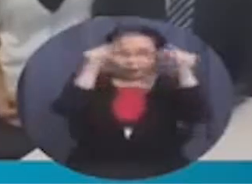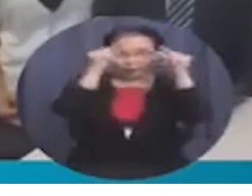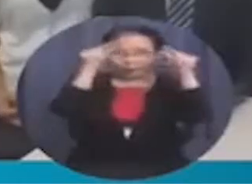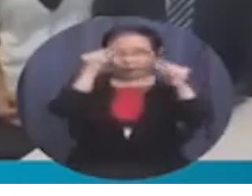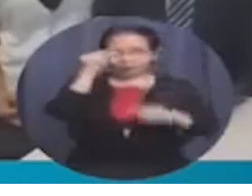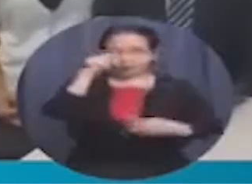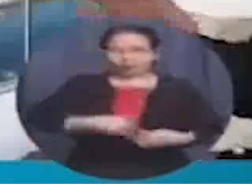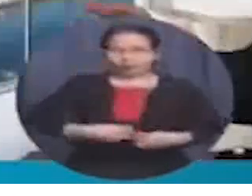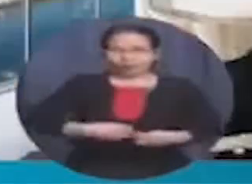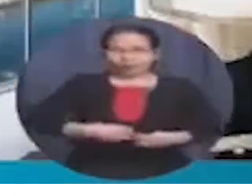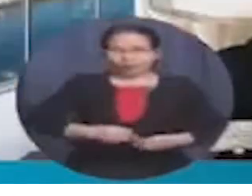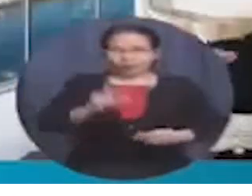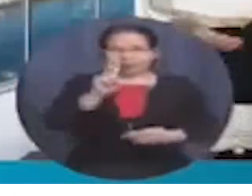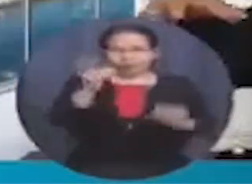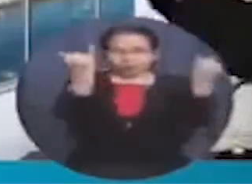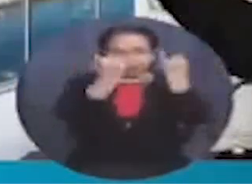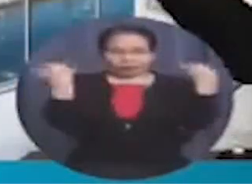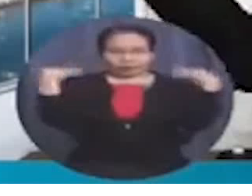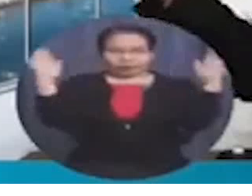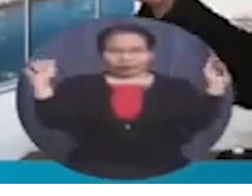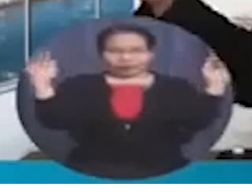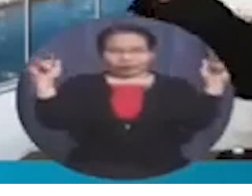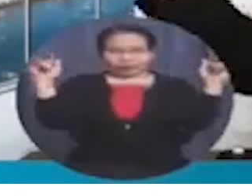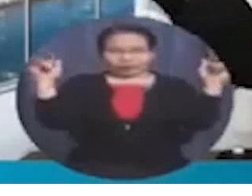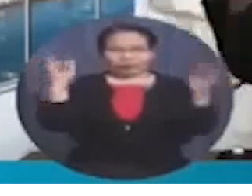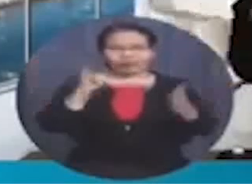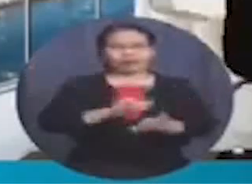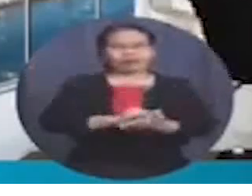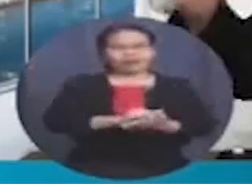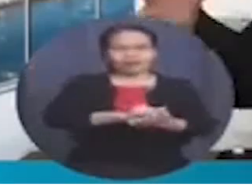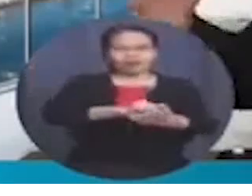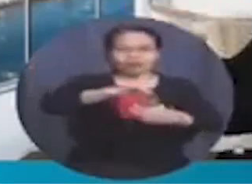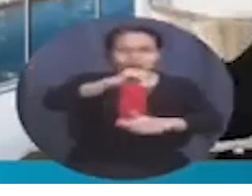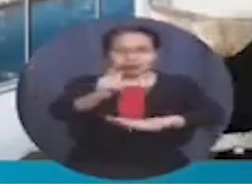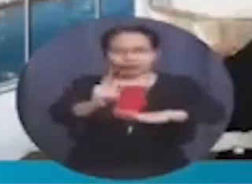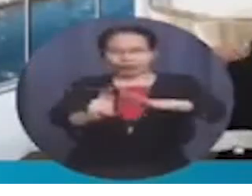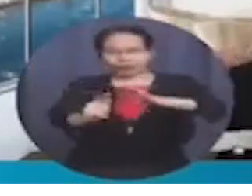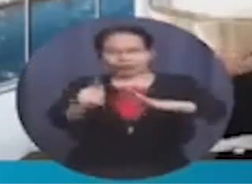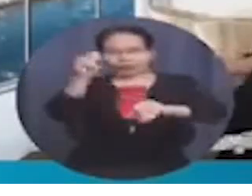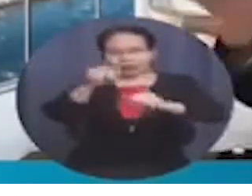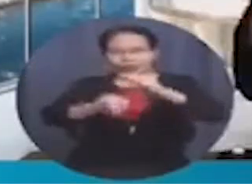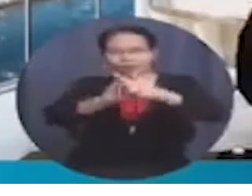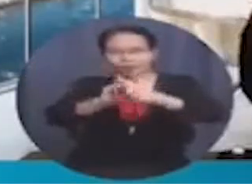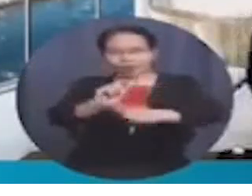Dalawang larawan ng kerubin para yung pinakaibabaw nung